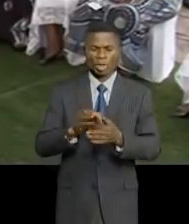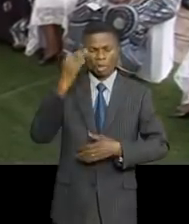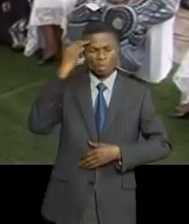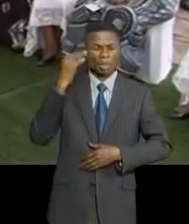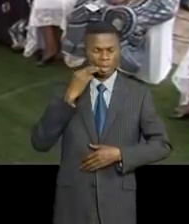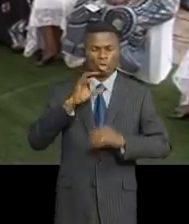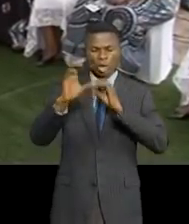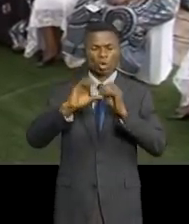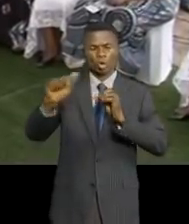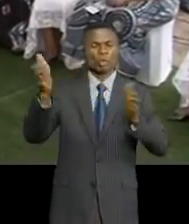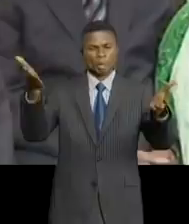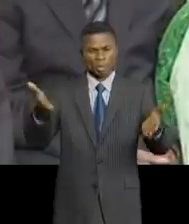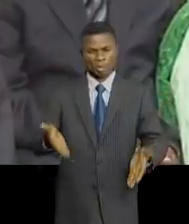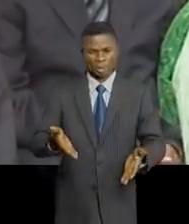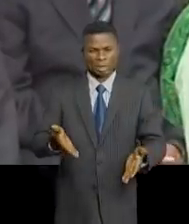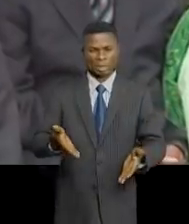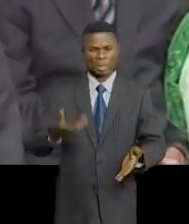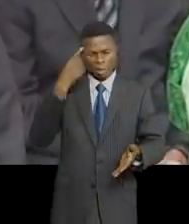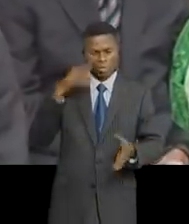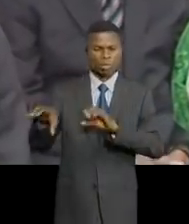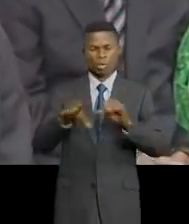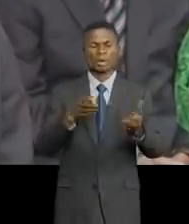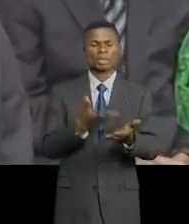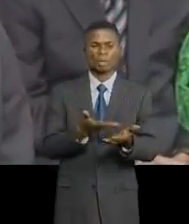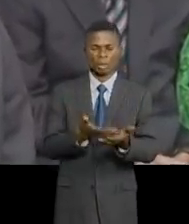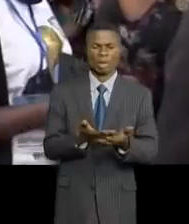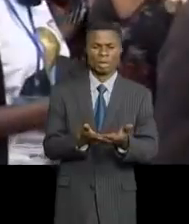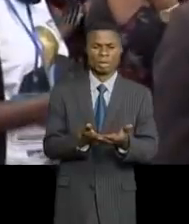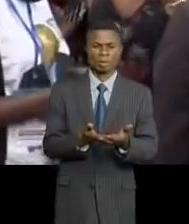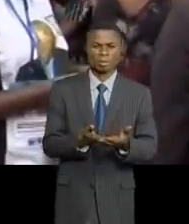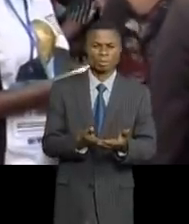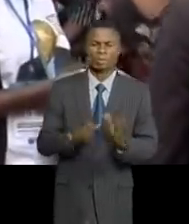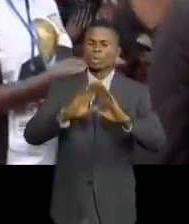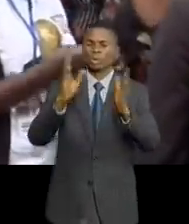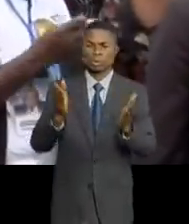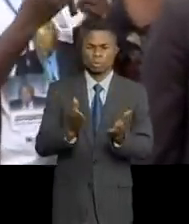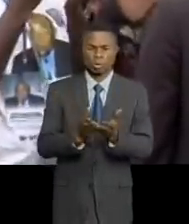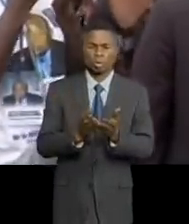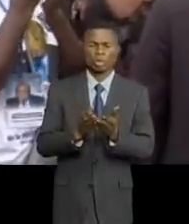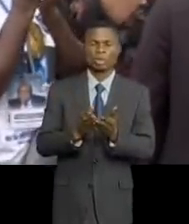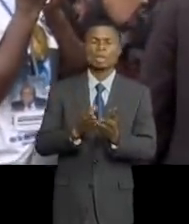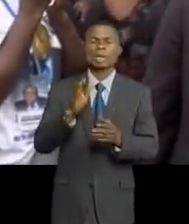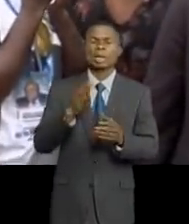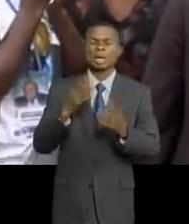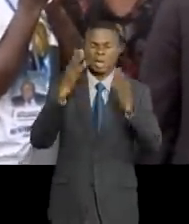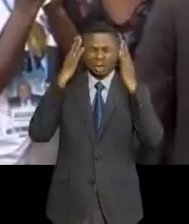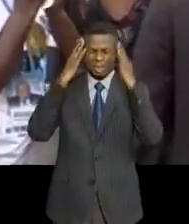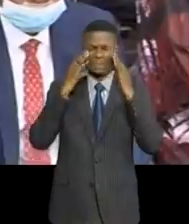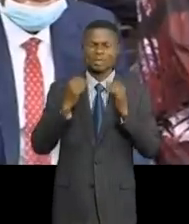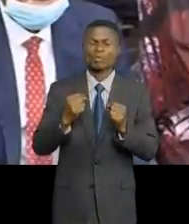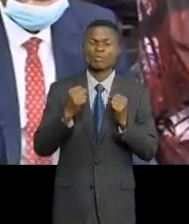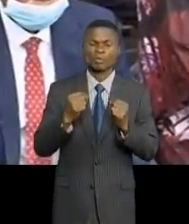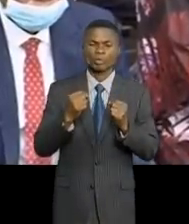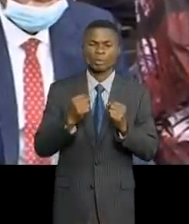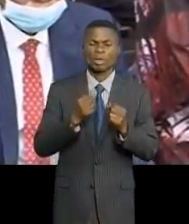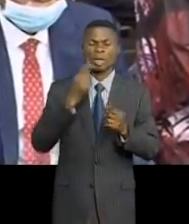de la Communication et des Médias, Patrick Muyaya Katembwe, tous plongés dans la plus profonde consternation,